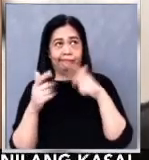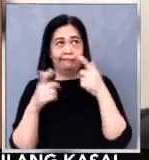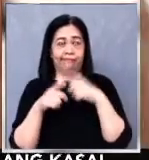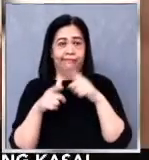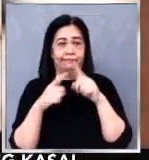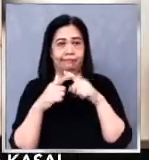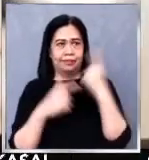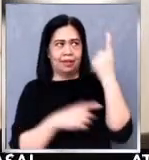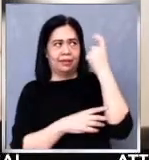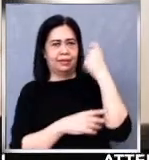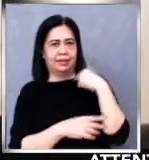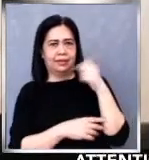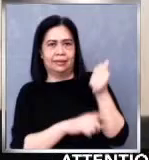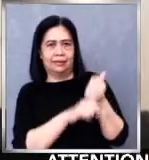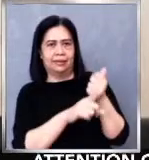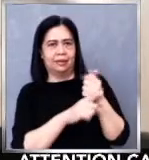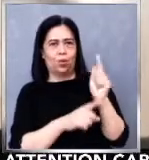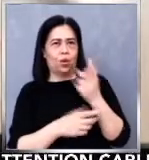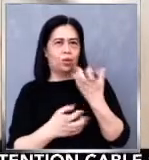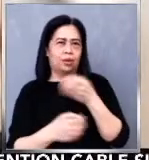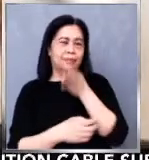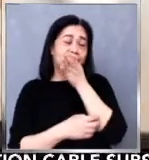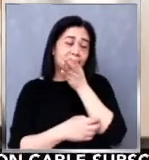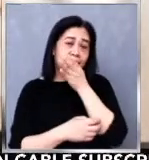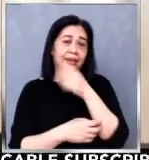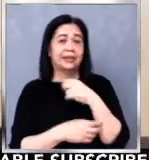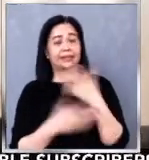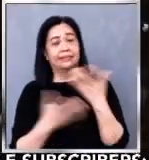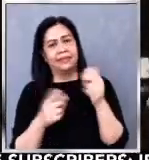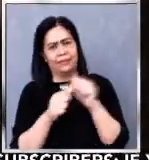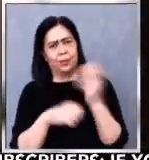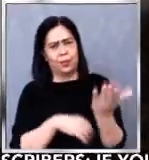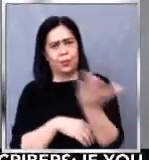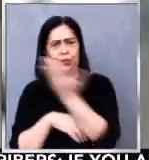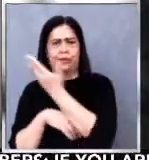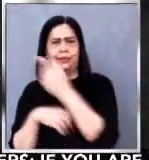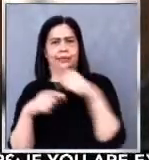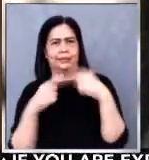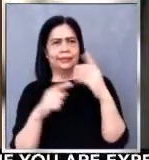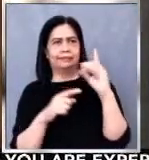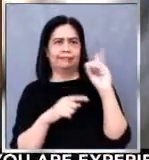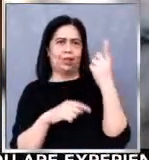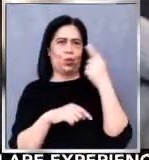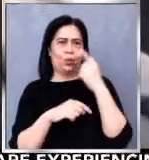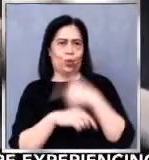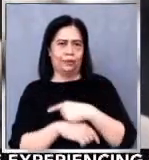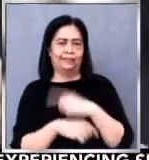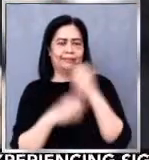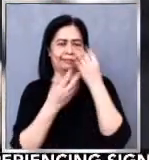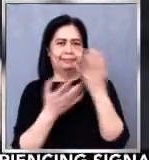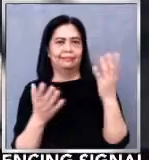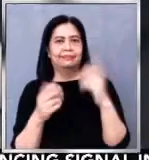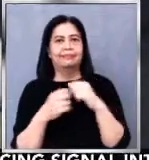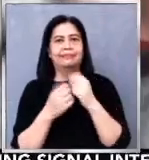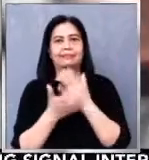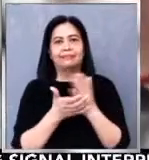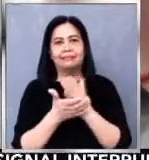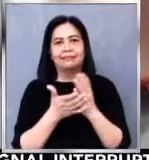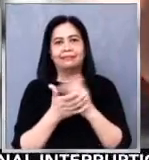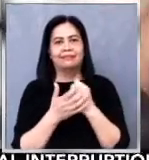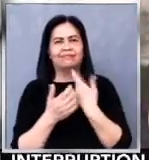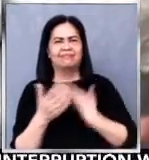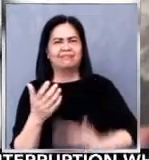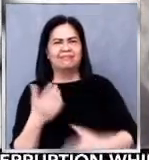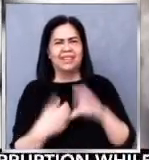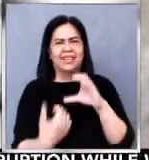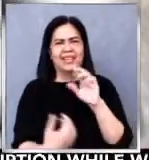kung anong gusto kong breakfast. Ganyan. Every morning yan since day one. I-shinear din ni Jen ang kanyang cravings.